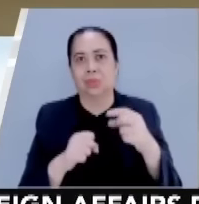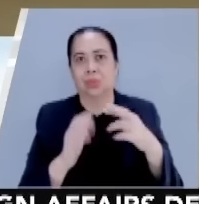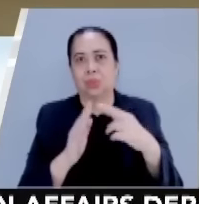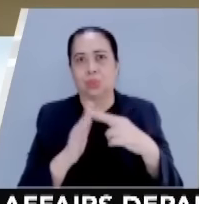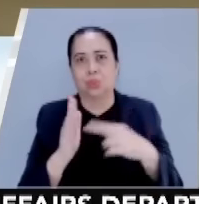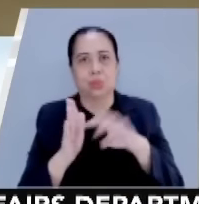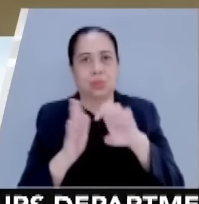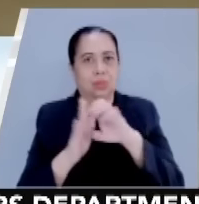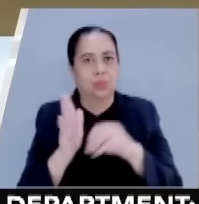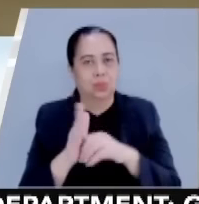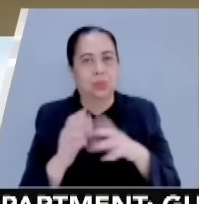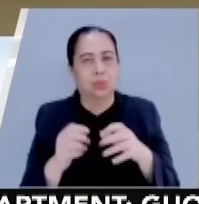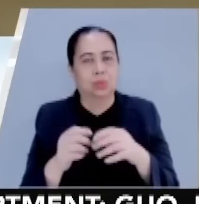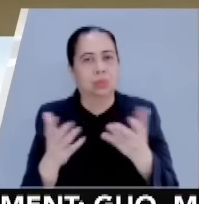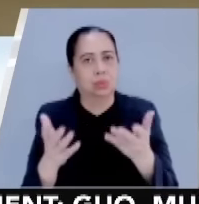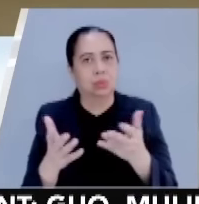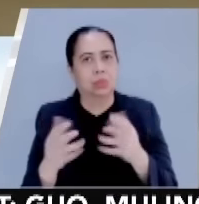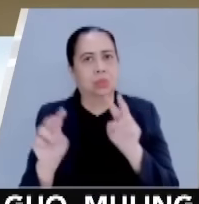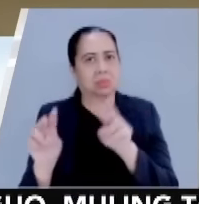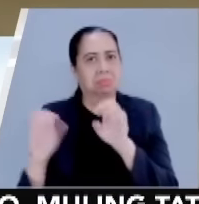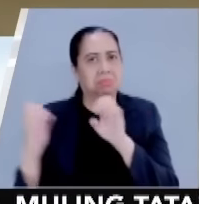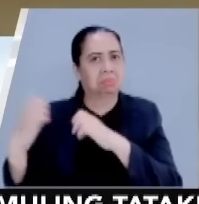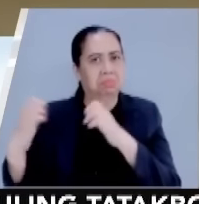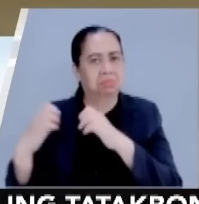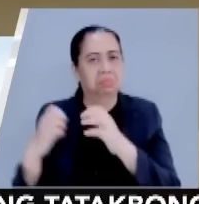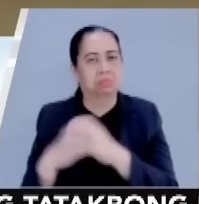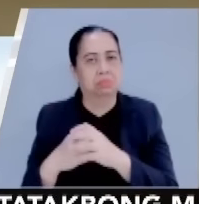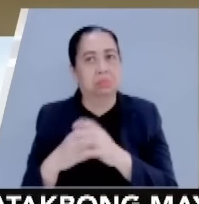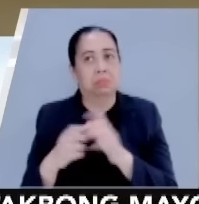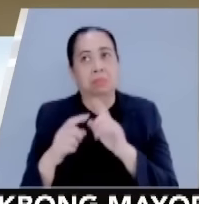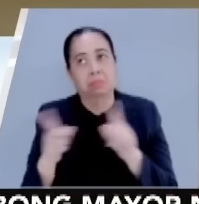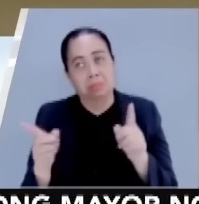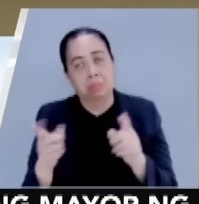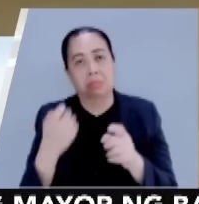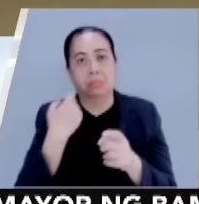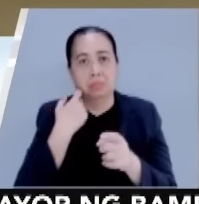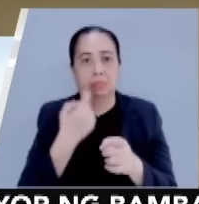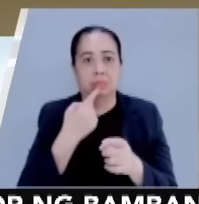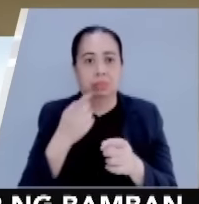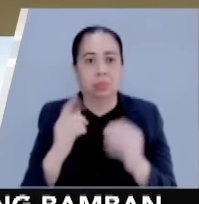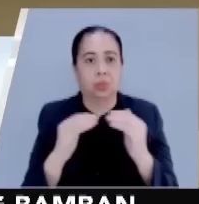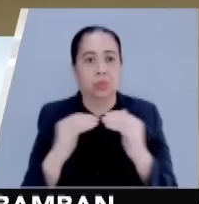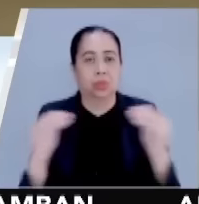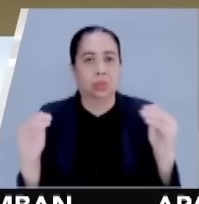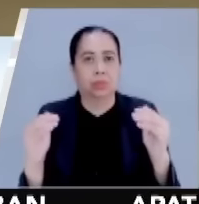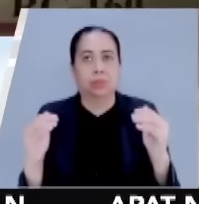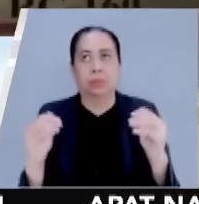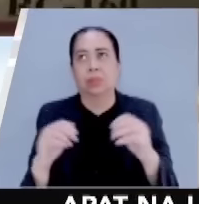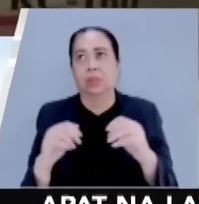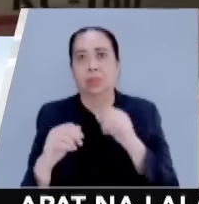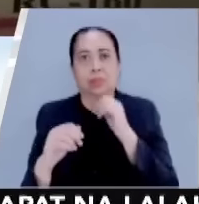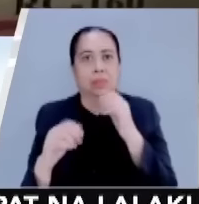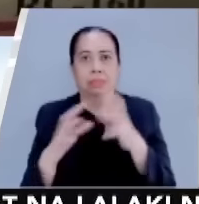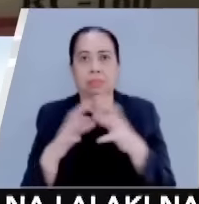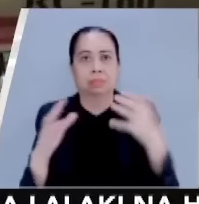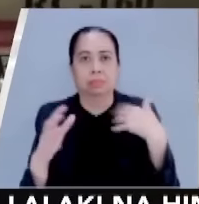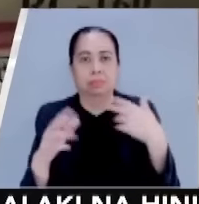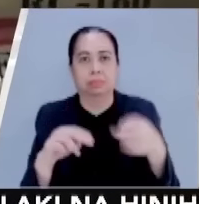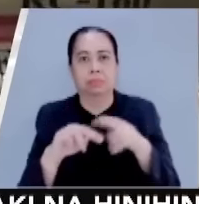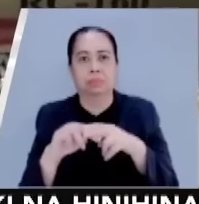ating ini-expect. But of course, sinabi ko kanina doon sa level na hindi siya pa ganung kalaki. Meron namang konti.